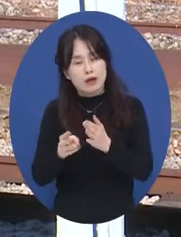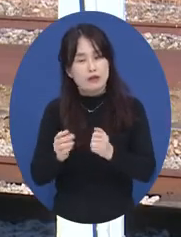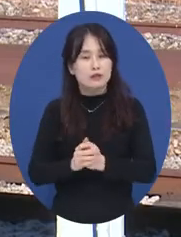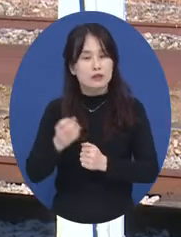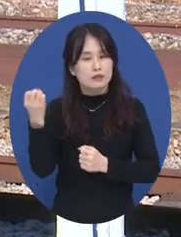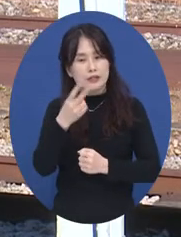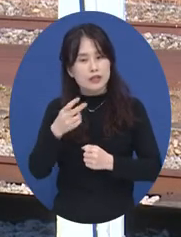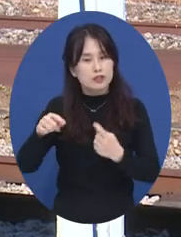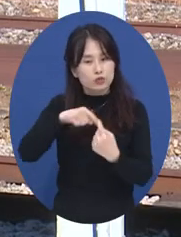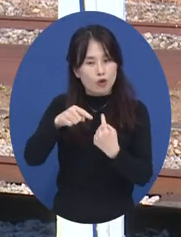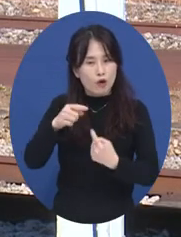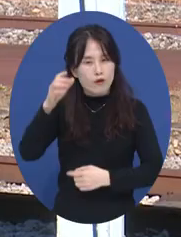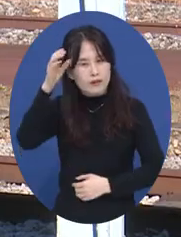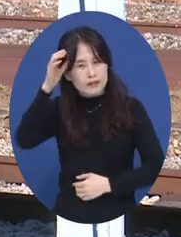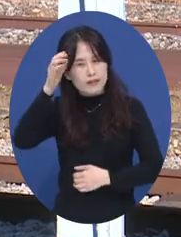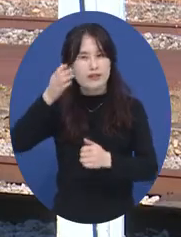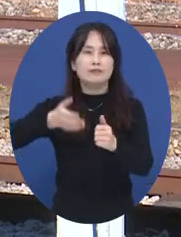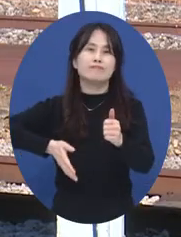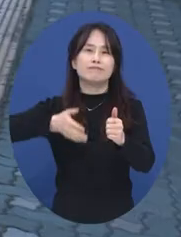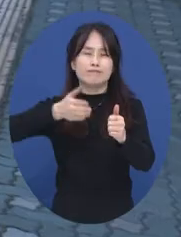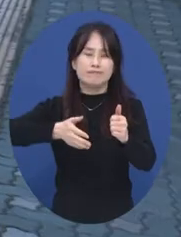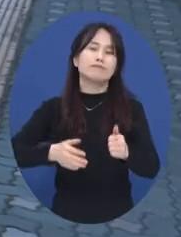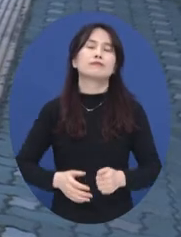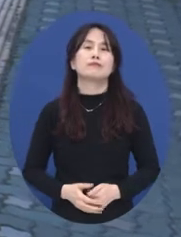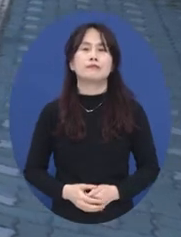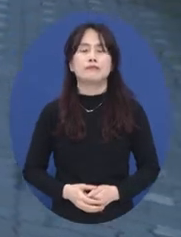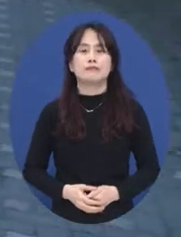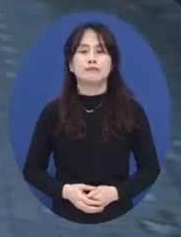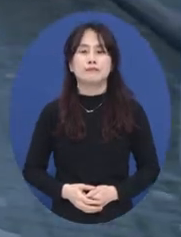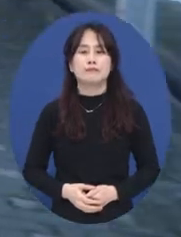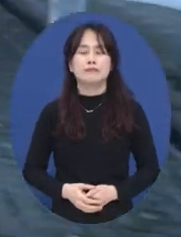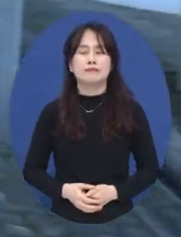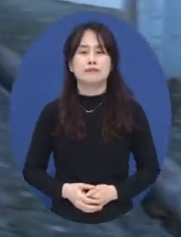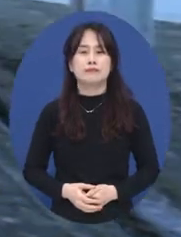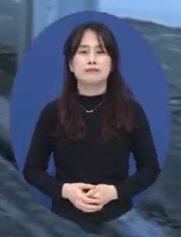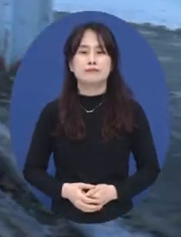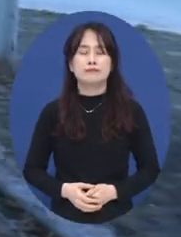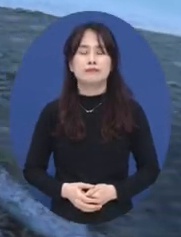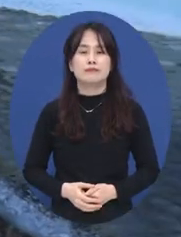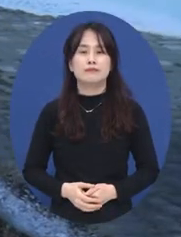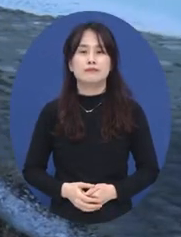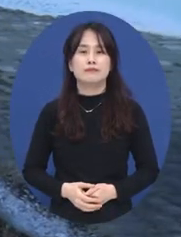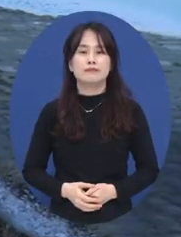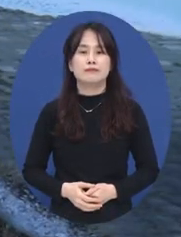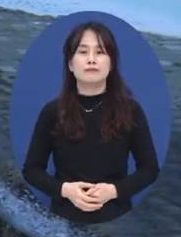탄력이 붙을 것으로 기대하고 있습니다 경외 줄 tv 김태 입니다